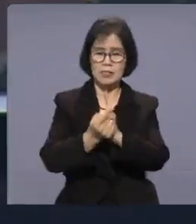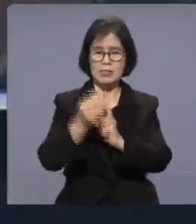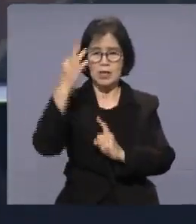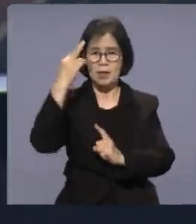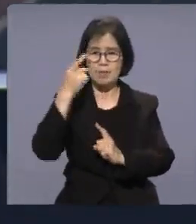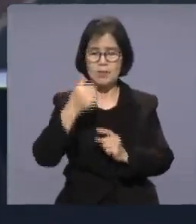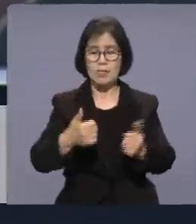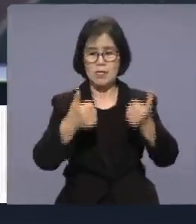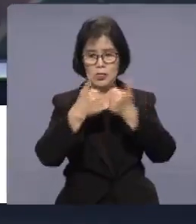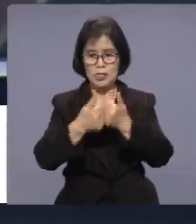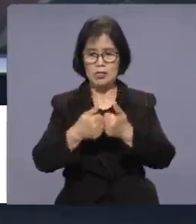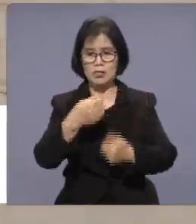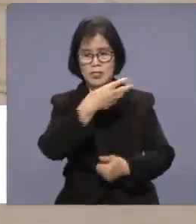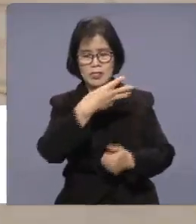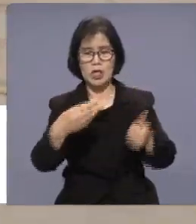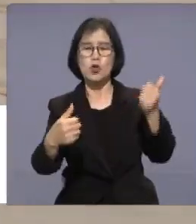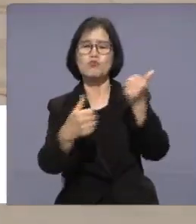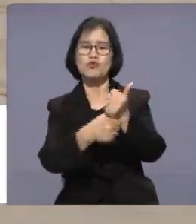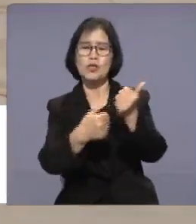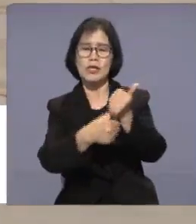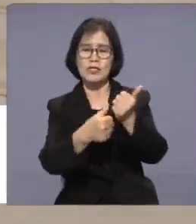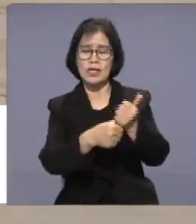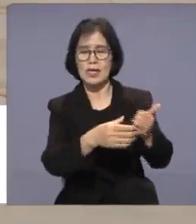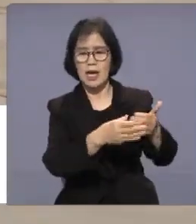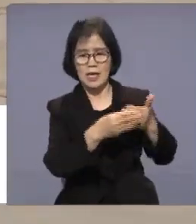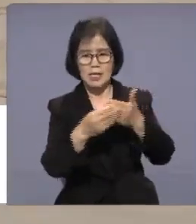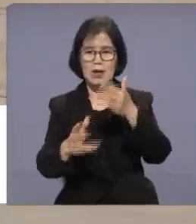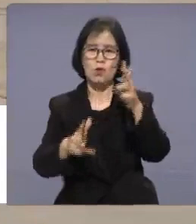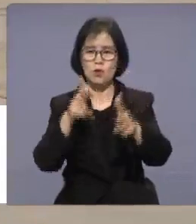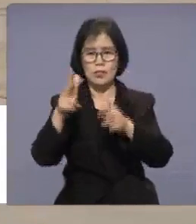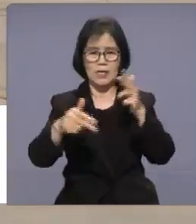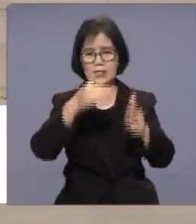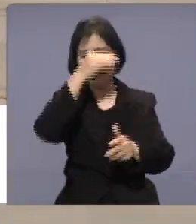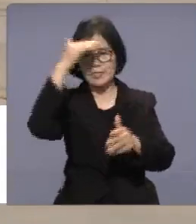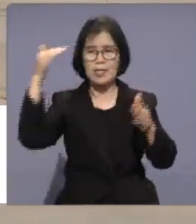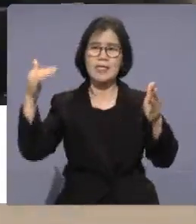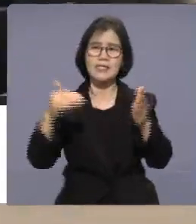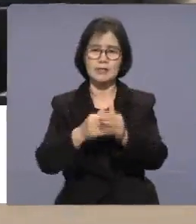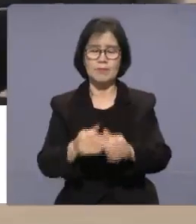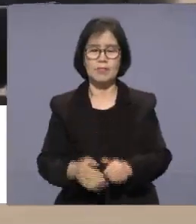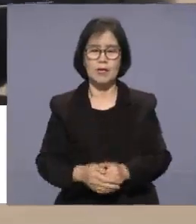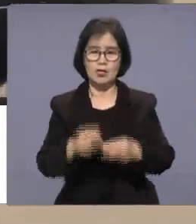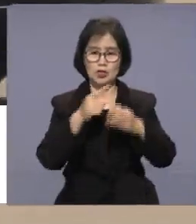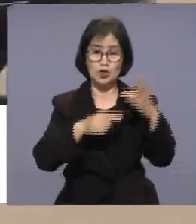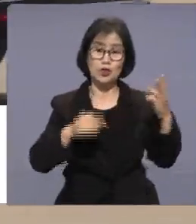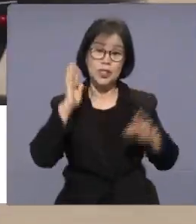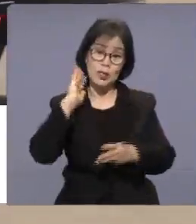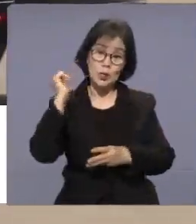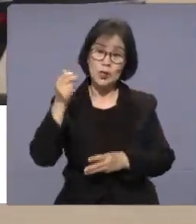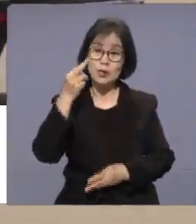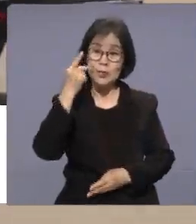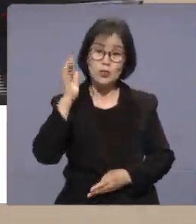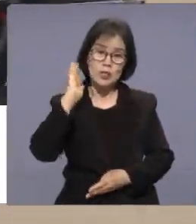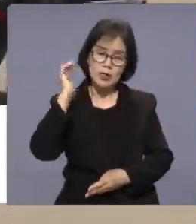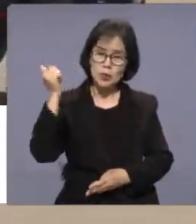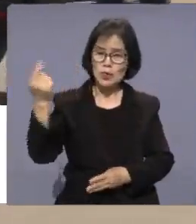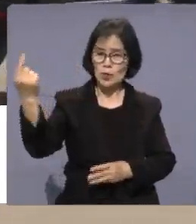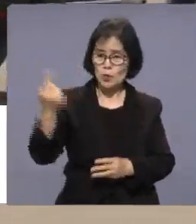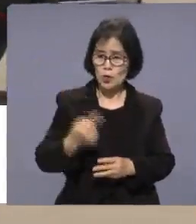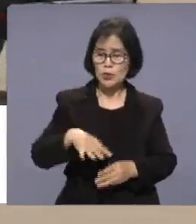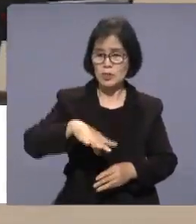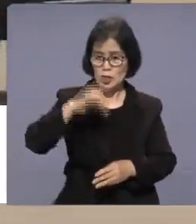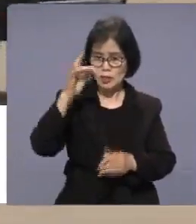정상은 이재용 삼성전자 부회장의 안내로 공장을 시찰했습니다. 윤 대통령은 바이든 대통령이 방한